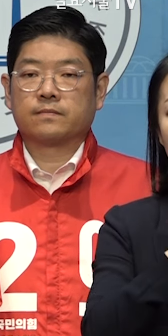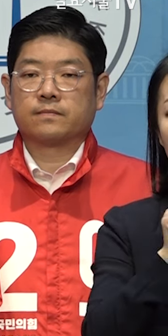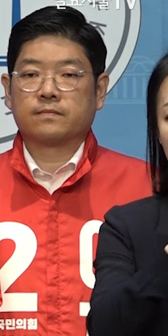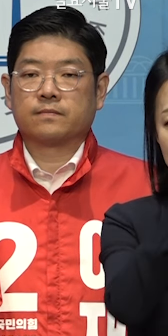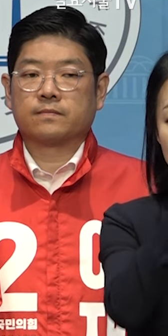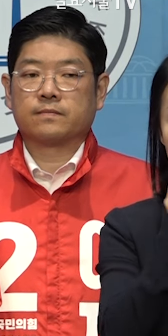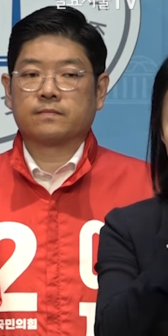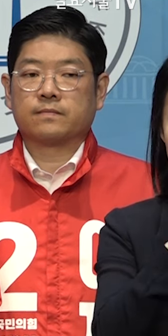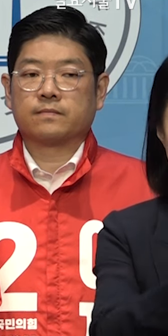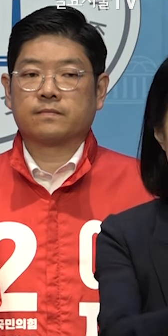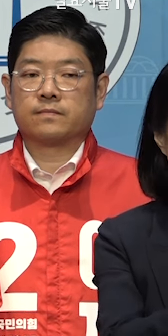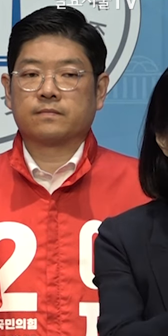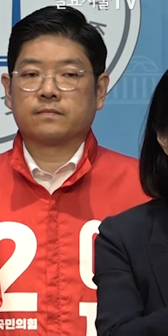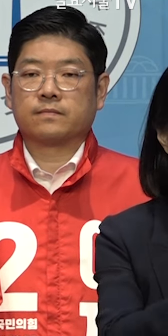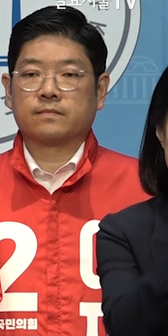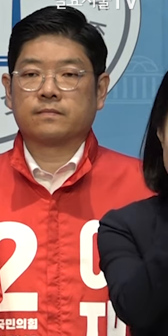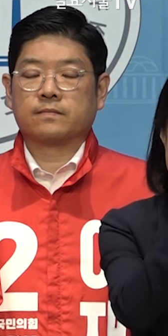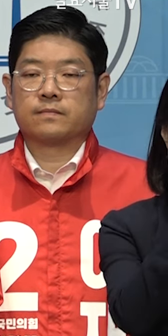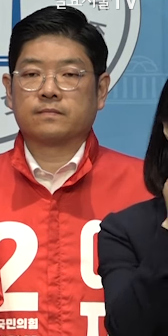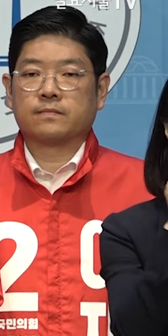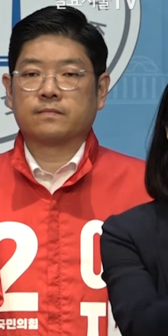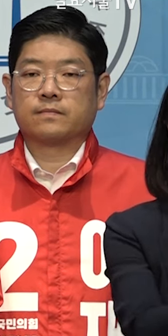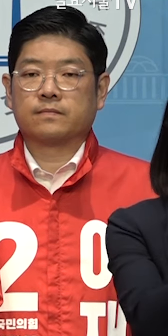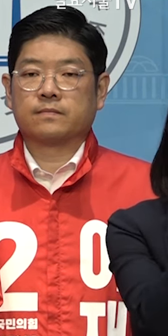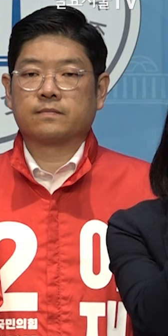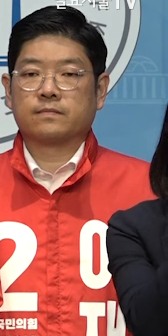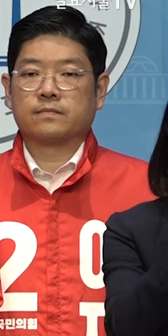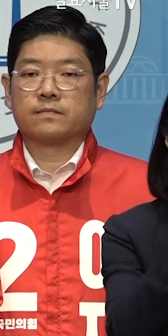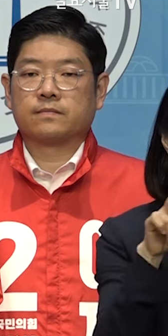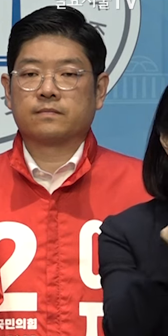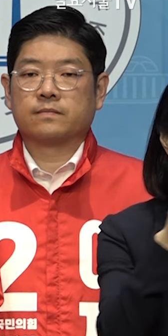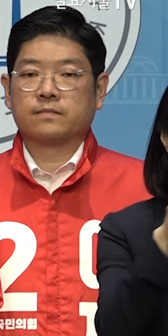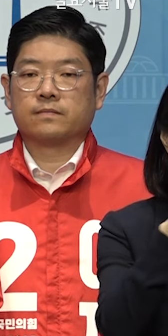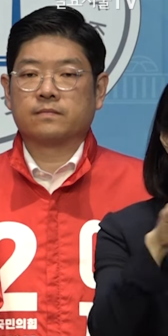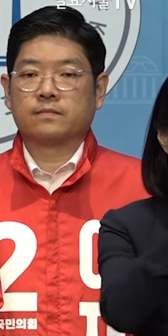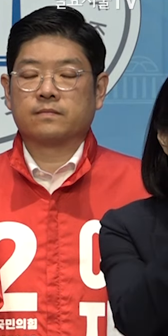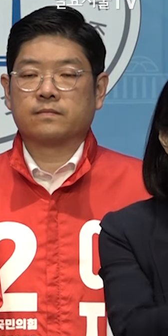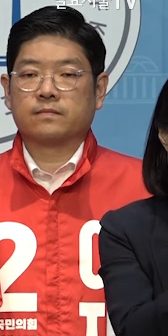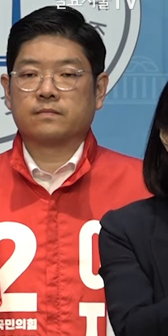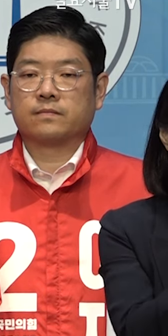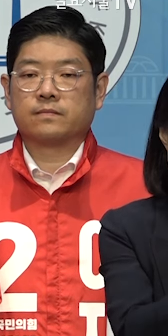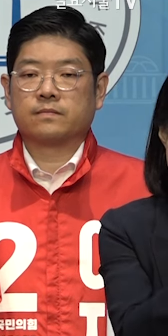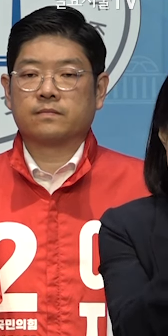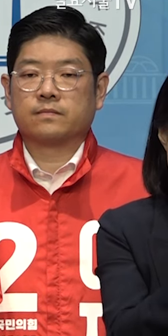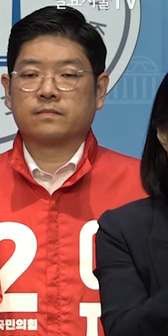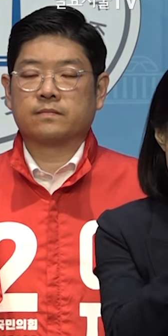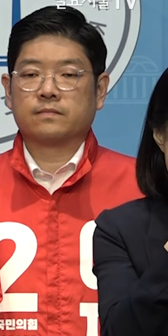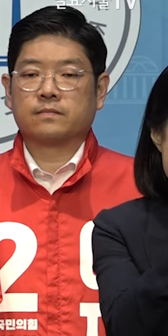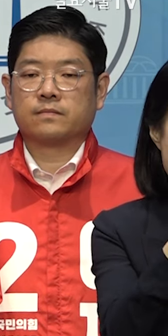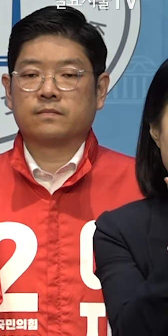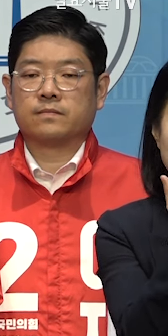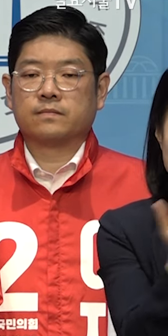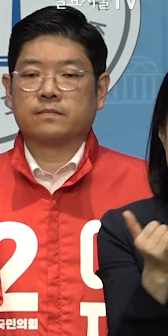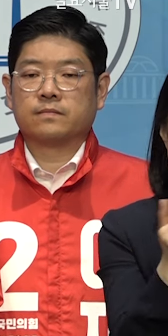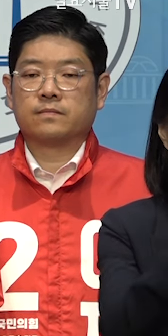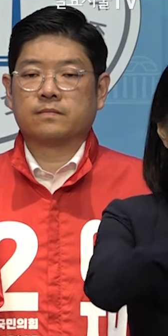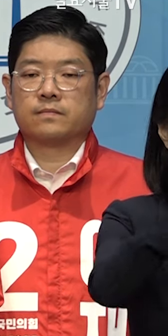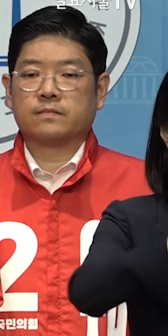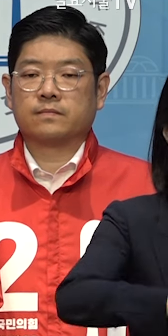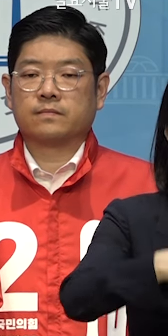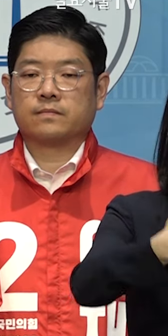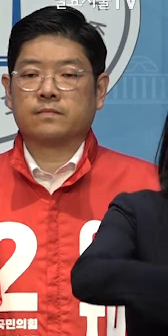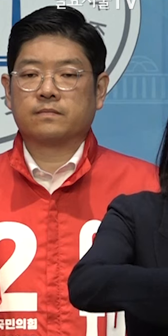불법 정이 충분히 의심되고 파도파도 계속 나오는 망원 제조기 같은 사람들을 사퇴시